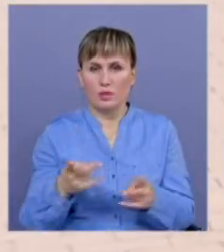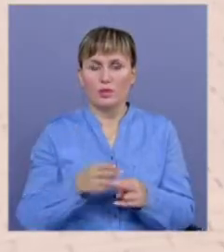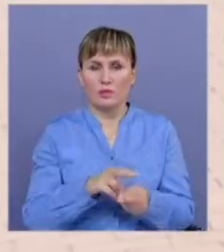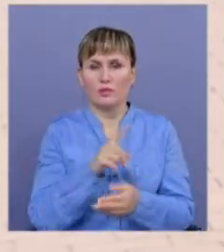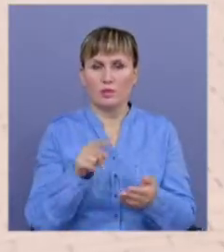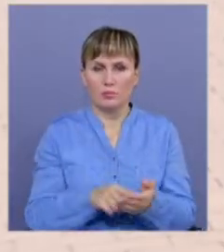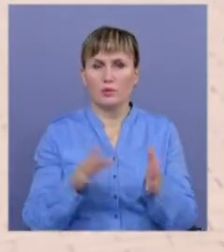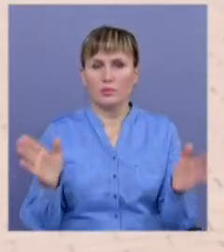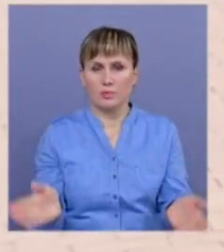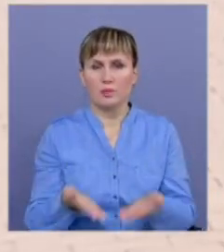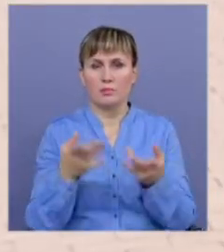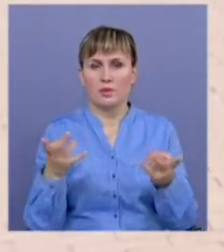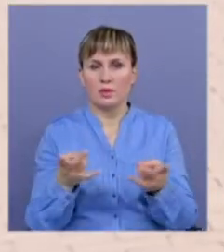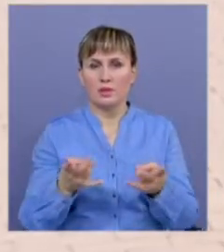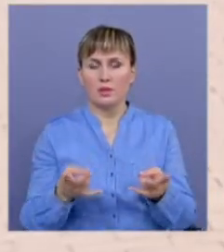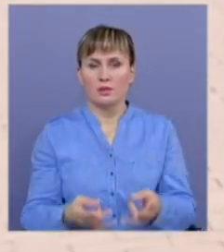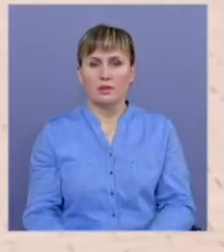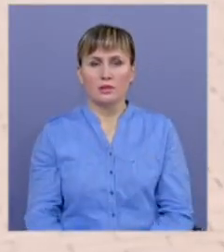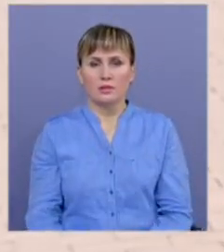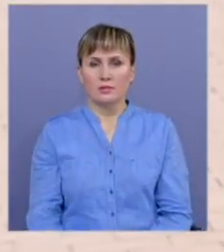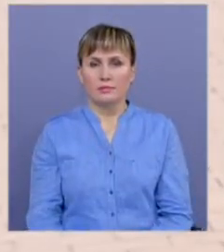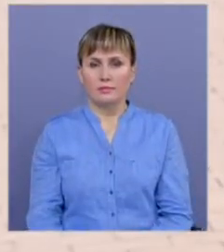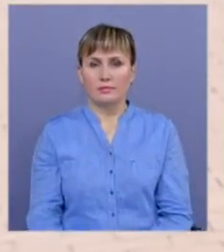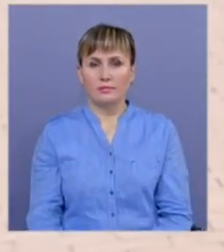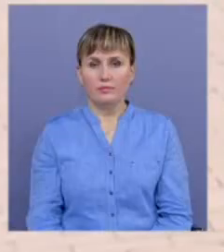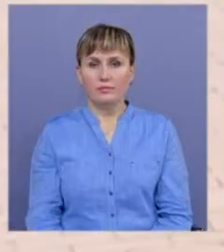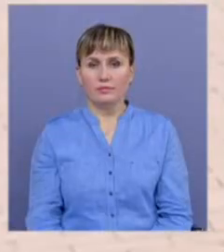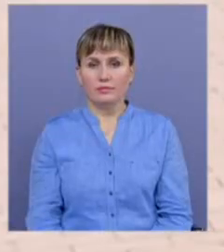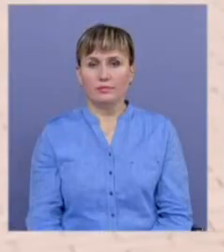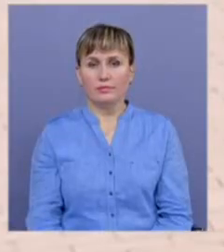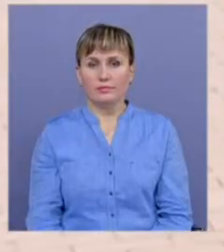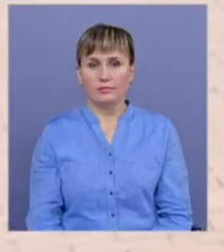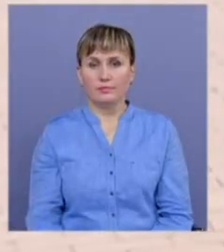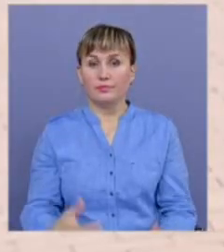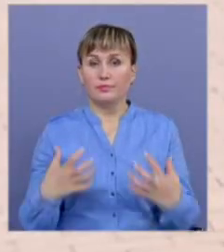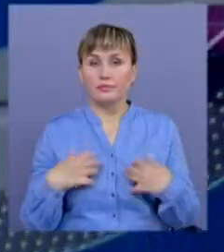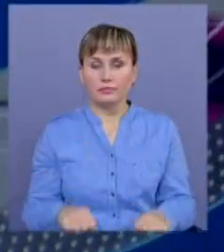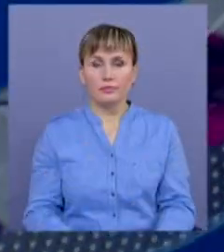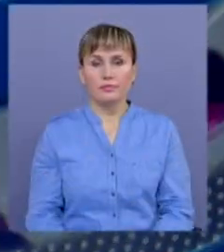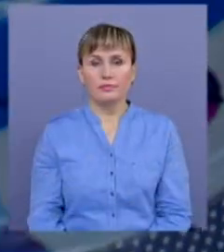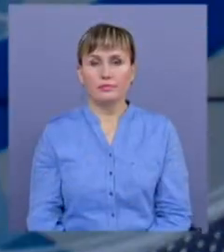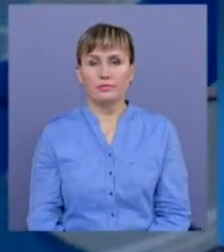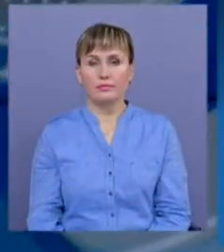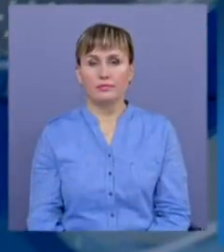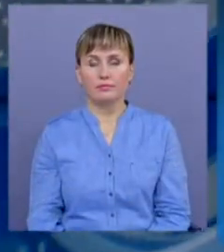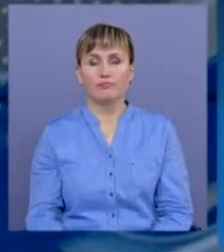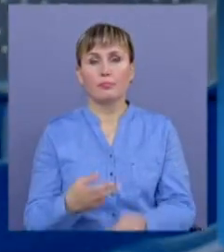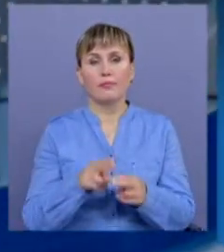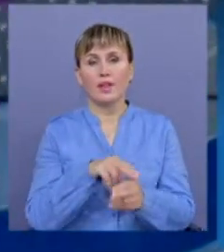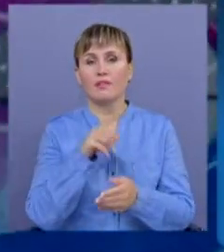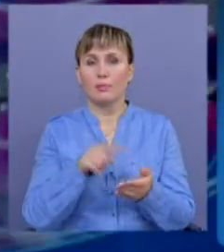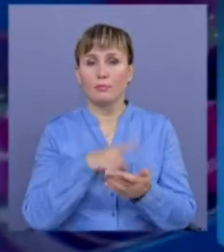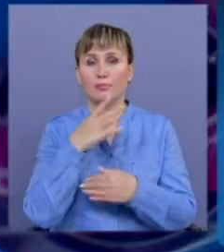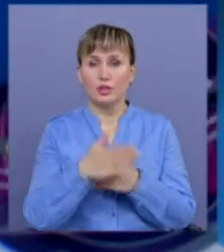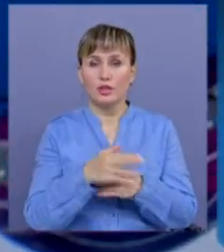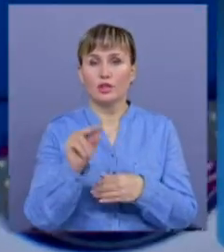вопрос поставить, над этим вопросом поставить точки. Раз и навсегда. Надоело. На эти вопросы в